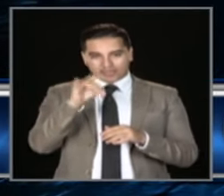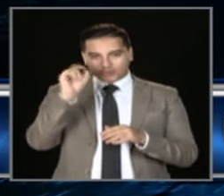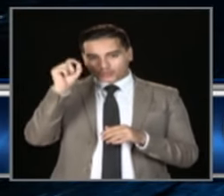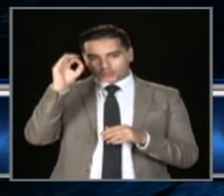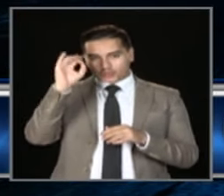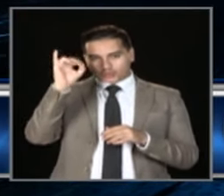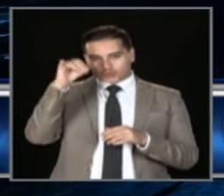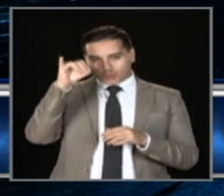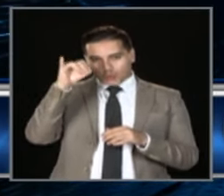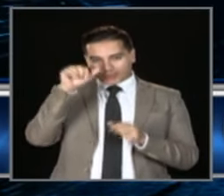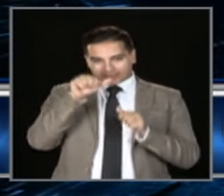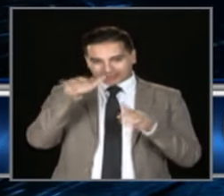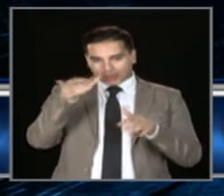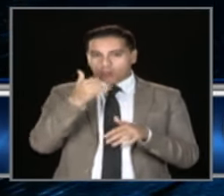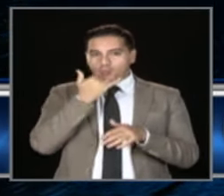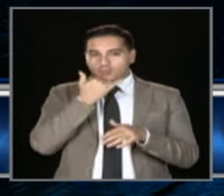ابريل